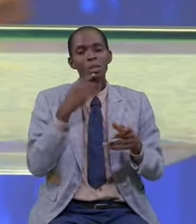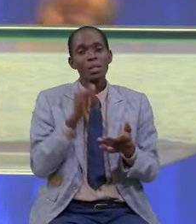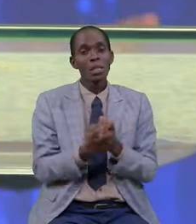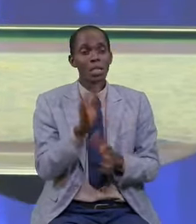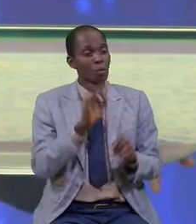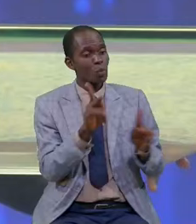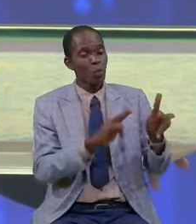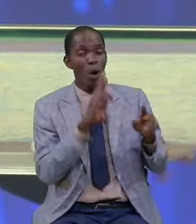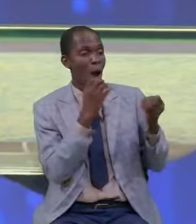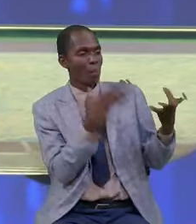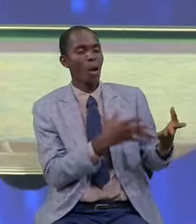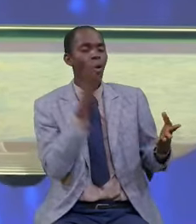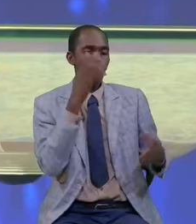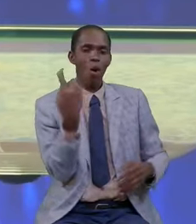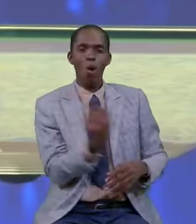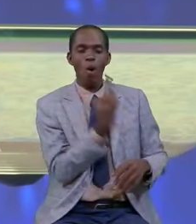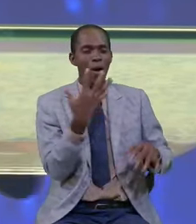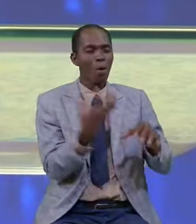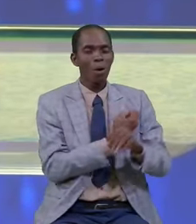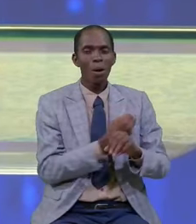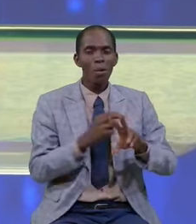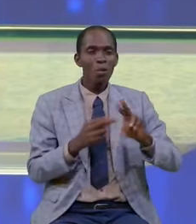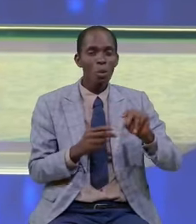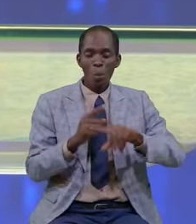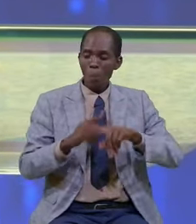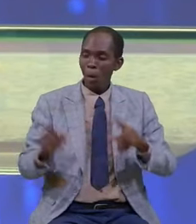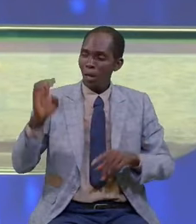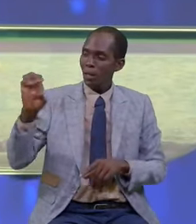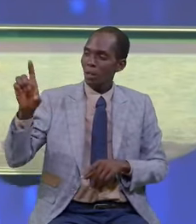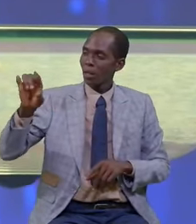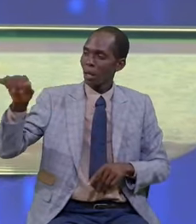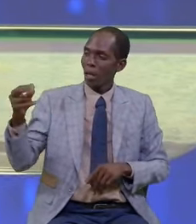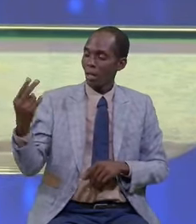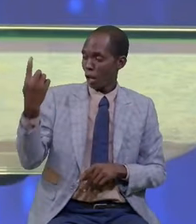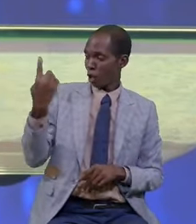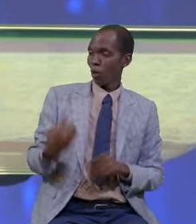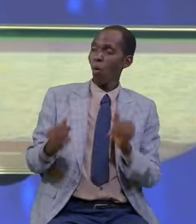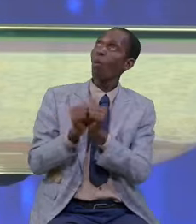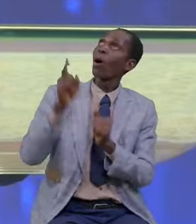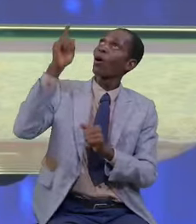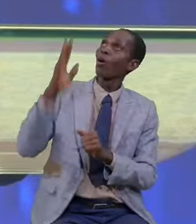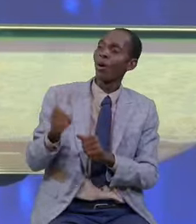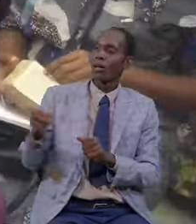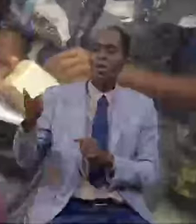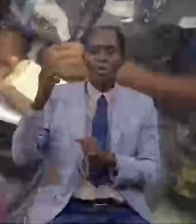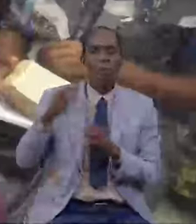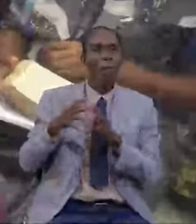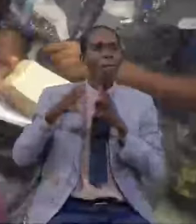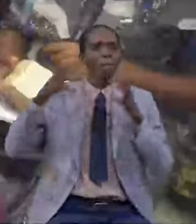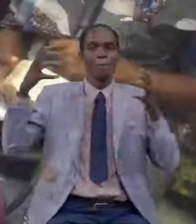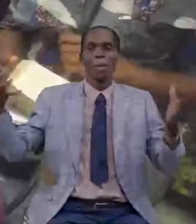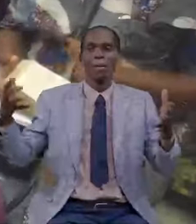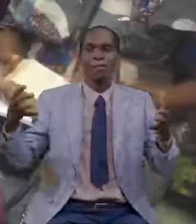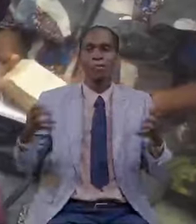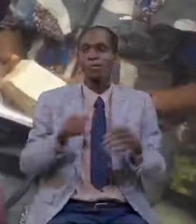le vote. Mais Élie, tout seul avec Dieu, il était en majorité. Où que vous soyez, vous